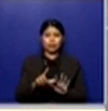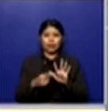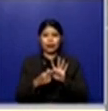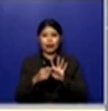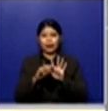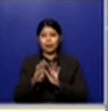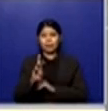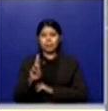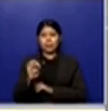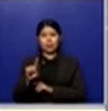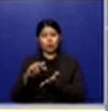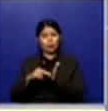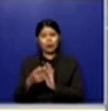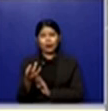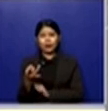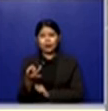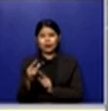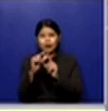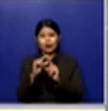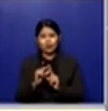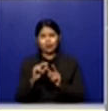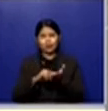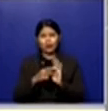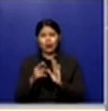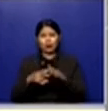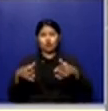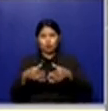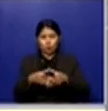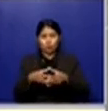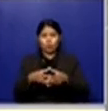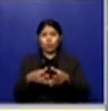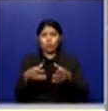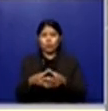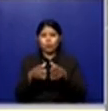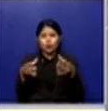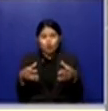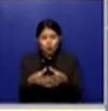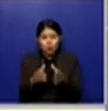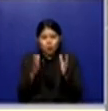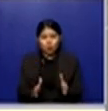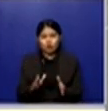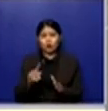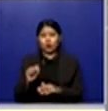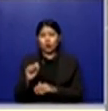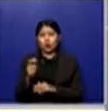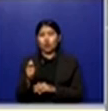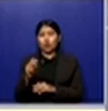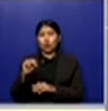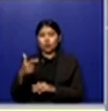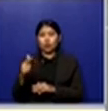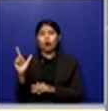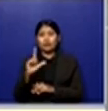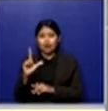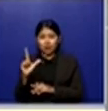ะครับก็มีบอกผู้บอกว่าอันนี้คือชนเผ่าตองเหลืองเป็นชนเผ่าที่อยู่คู่กับไทยมานานน